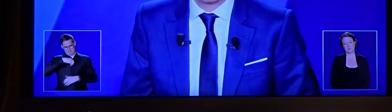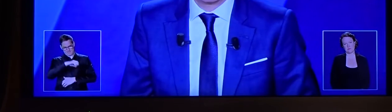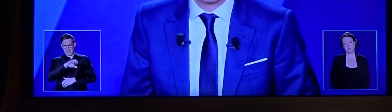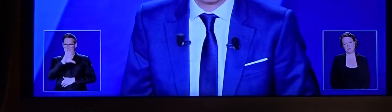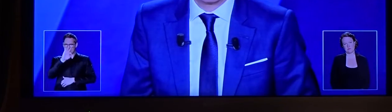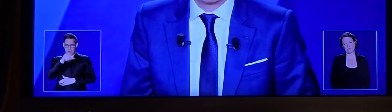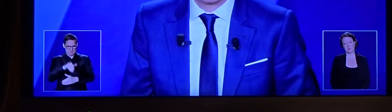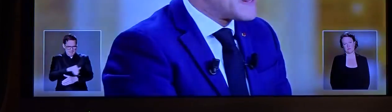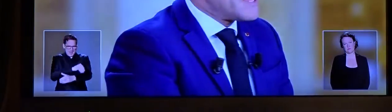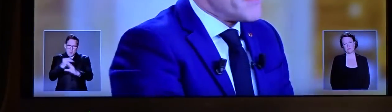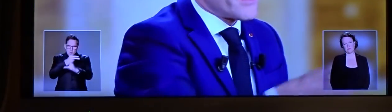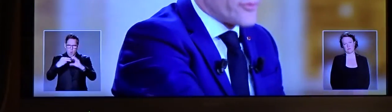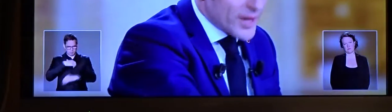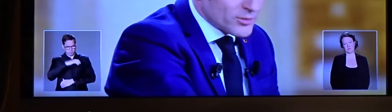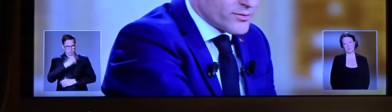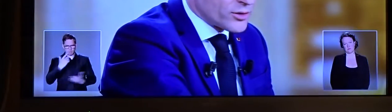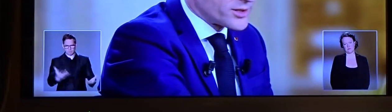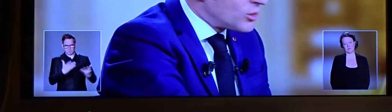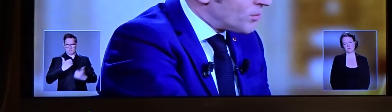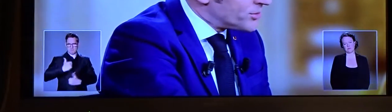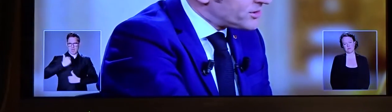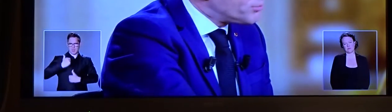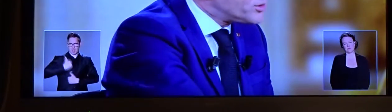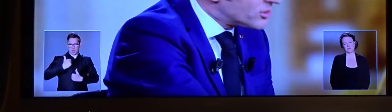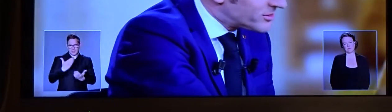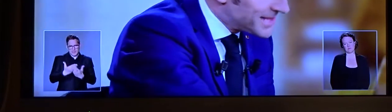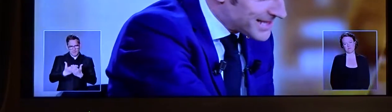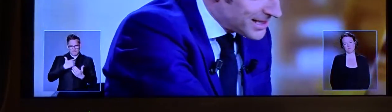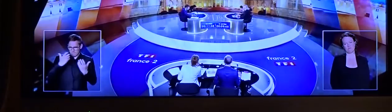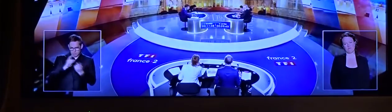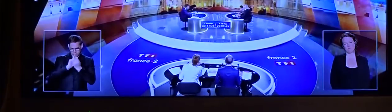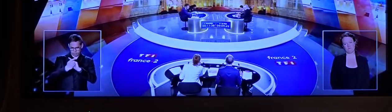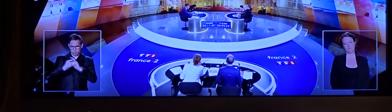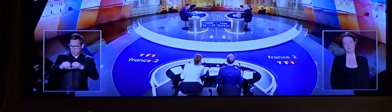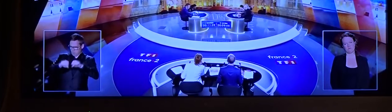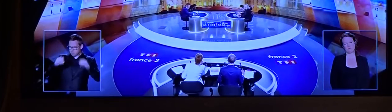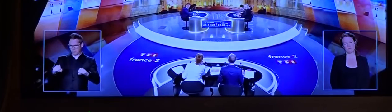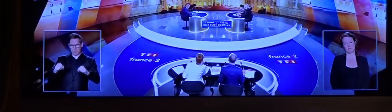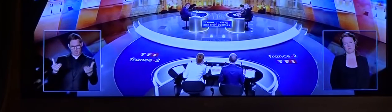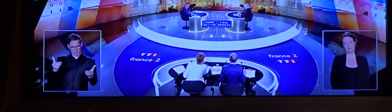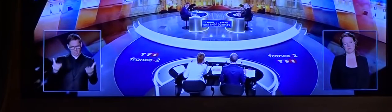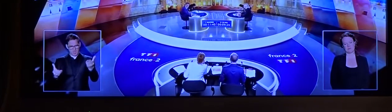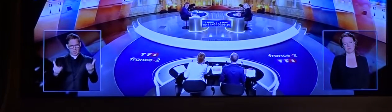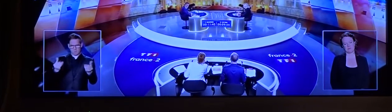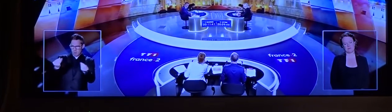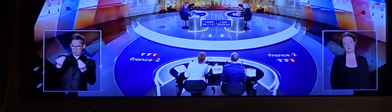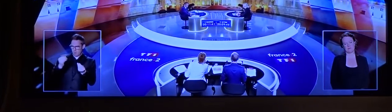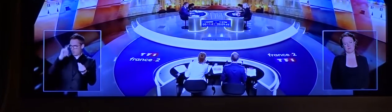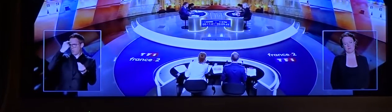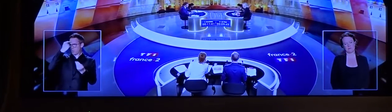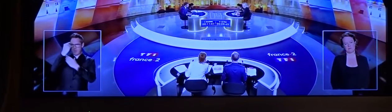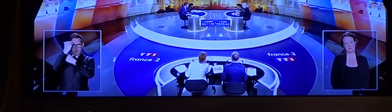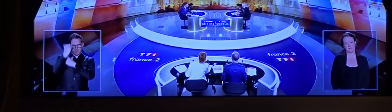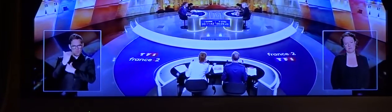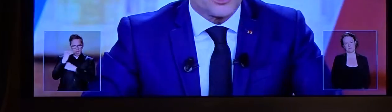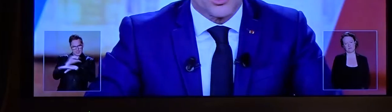loi de programmation militaire, mais faire de la France et de l'Europe aussi une puissance d'équilibre qui permette d'assurer notre sécurité dans la durée,